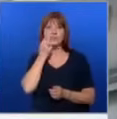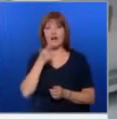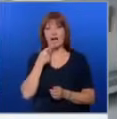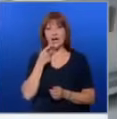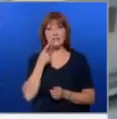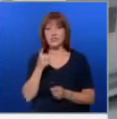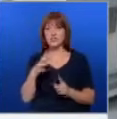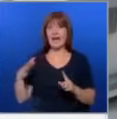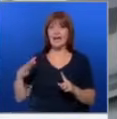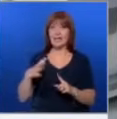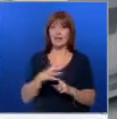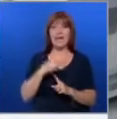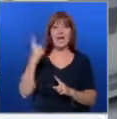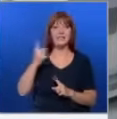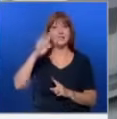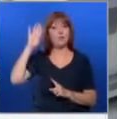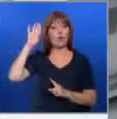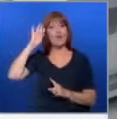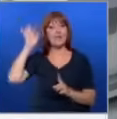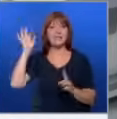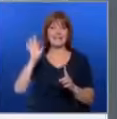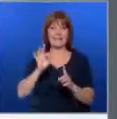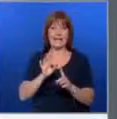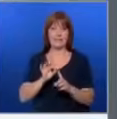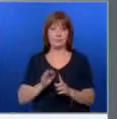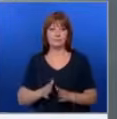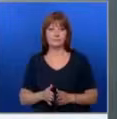че са атакували единствено военни цели.